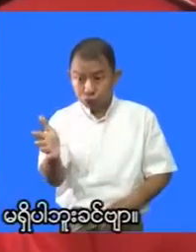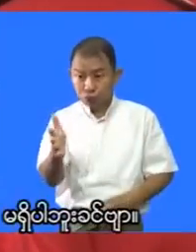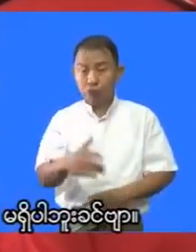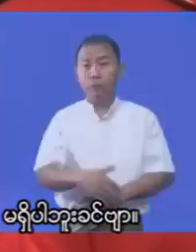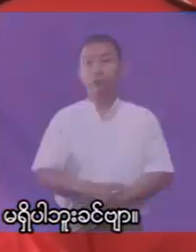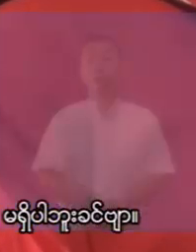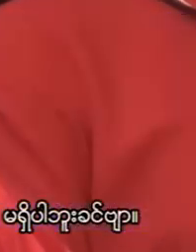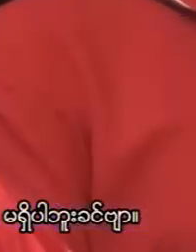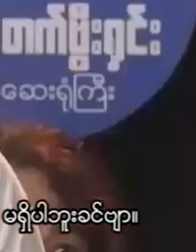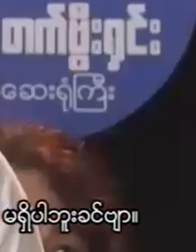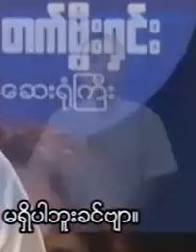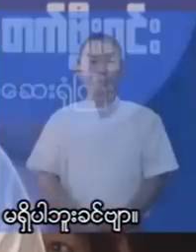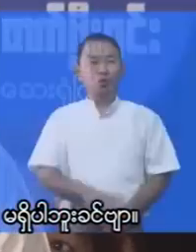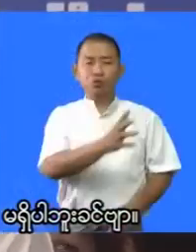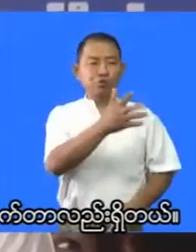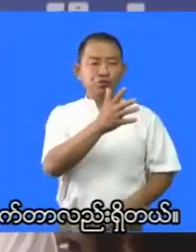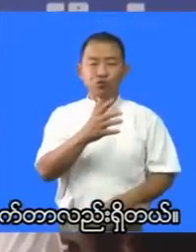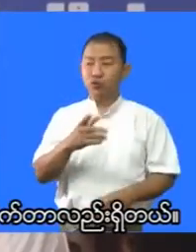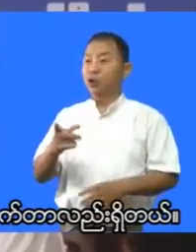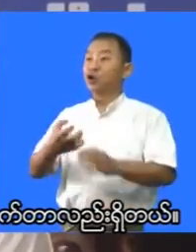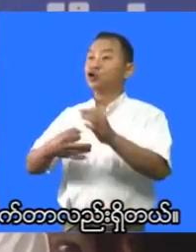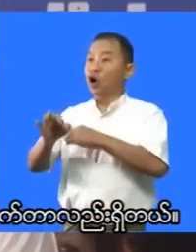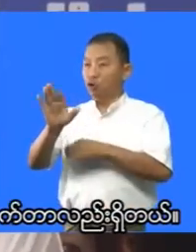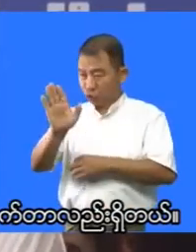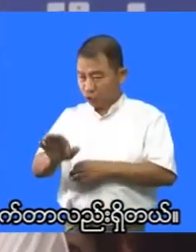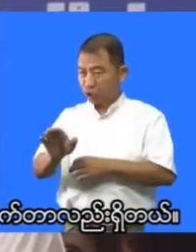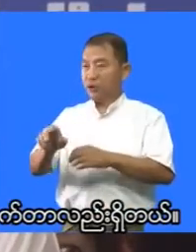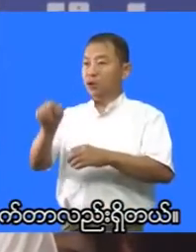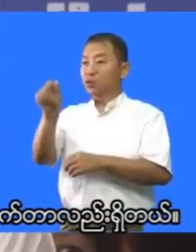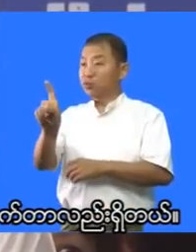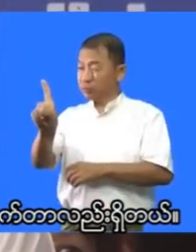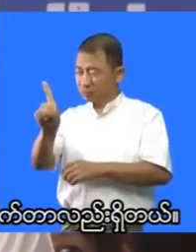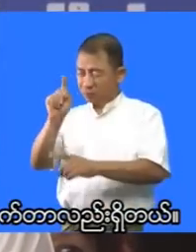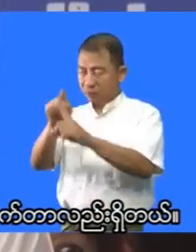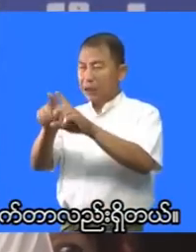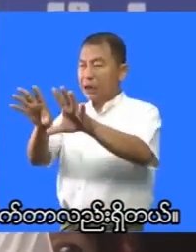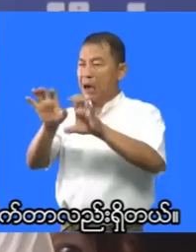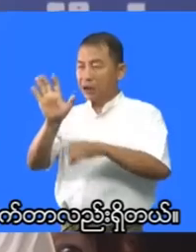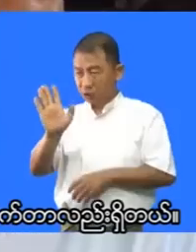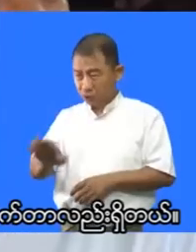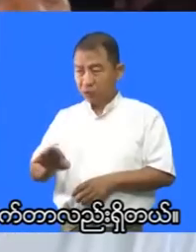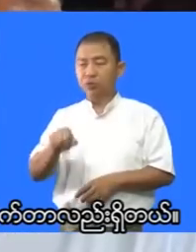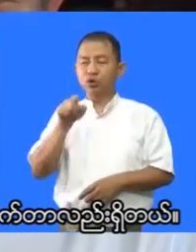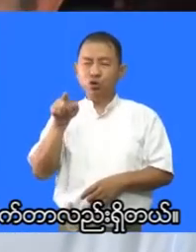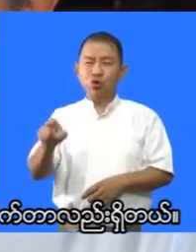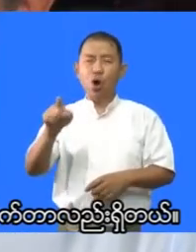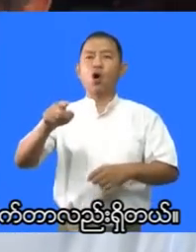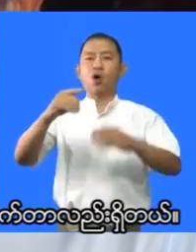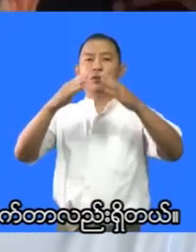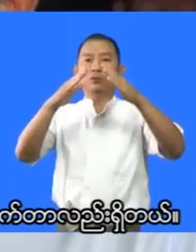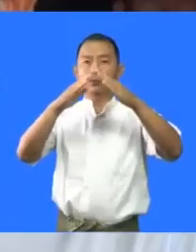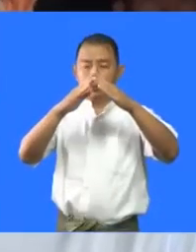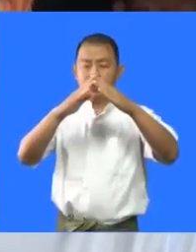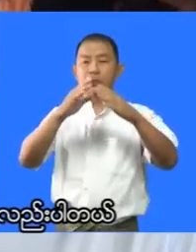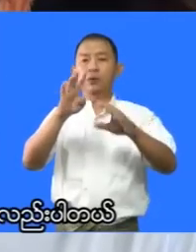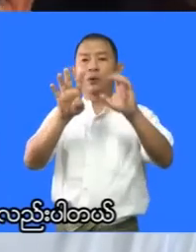များကြီးကြားရပါတယ်အဲ့လိုမျိုးမရှိဘူးလားရုပ်ရှင်တော့ကမ္ဘာ မရှိပါဘူးခင်ဗျ ာမရှိဘူးလား ကျွန်တော်ခုနကျွန်တော်ပြော အပြက်ရောင်းလိုက်တာတော့ရှိတယ်ဟု တ ်နောက်ပြီးတော့တူဦးတဲ့ကိုအပြက်ငားလိုက်တာလ